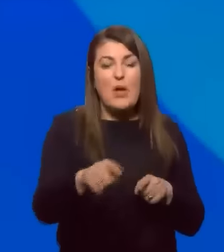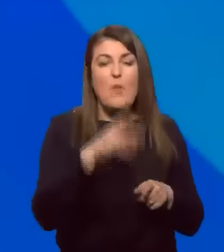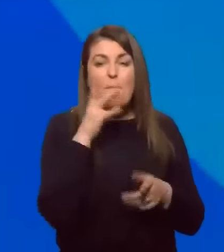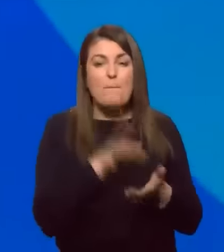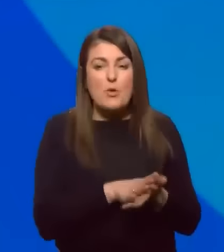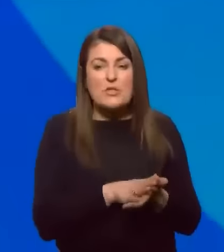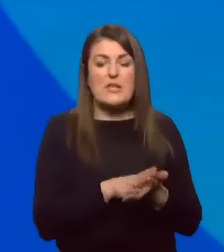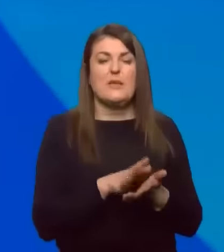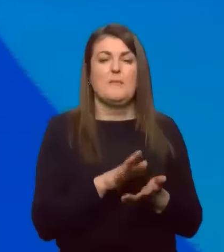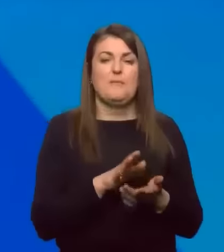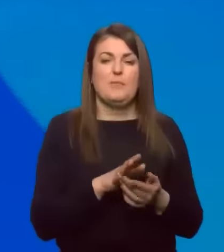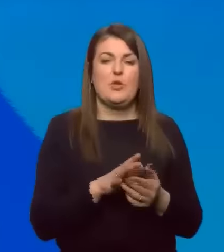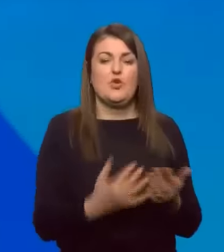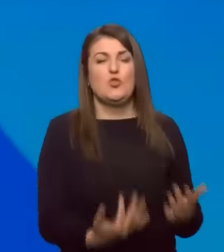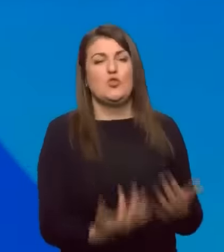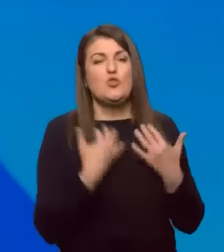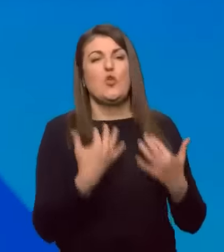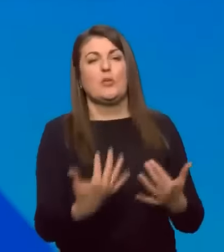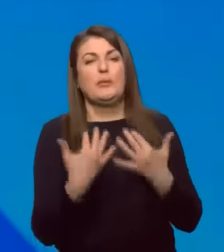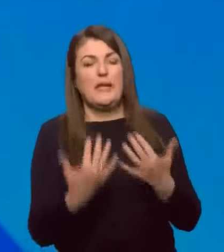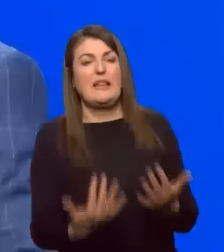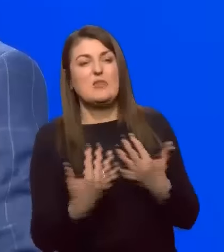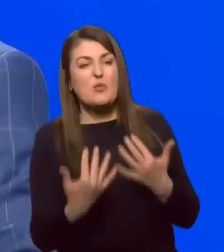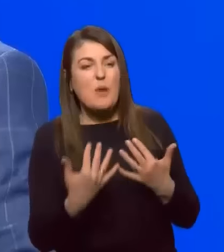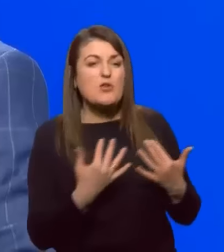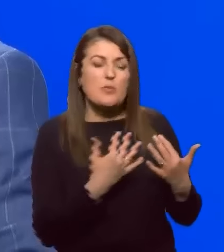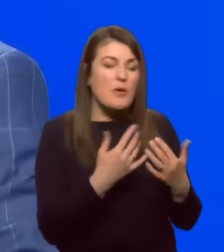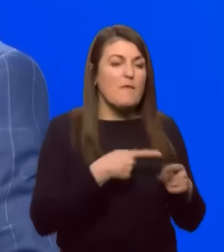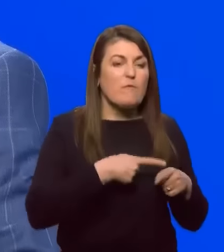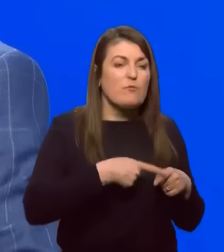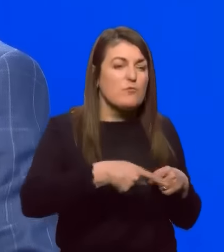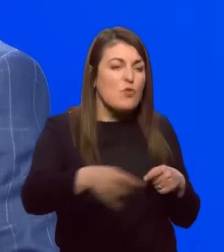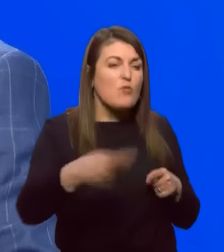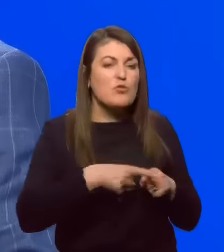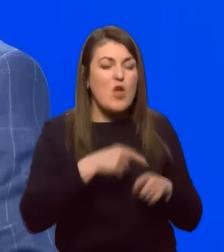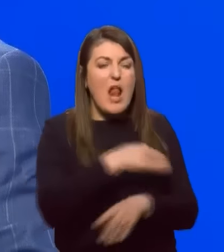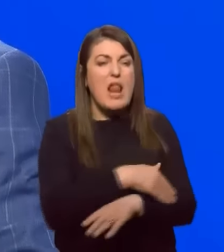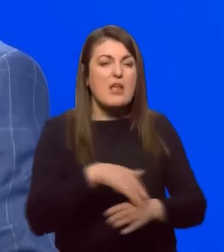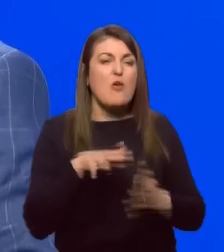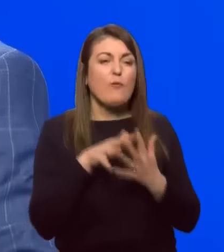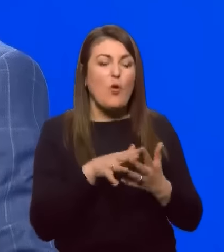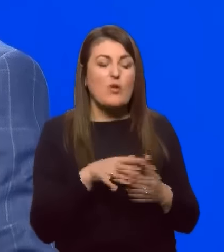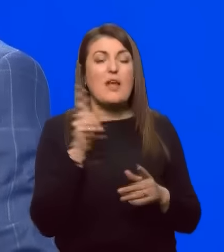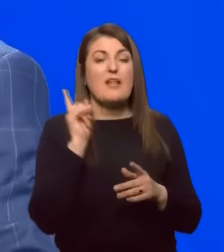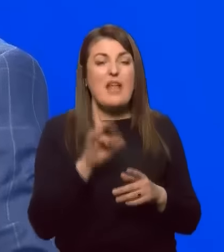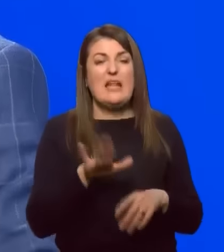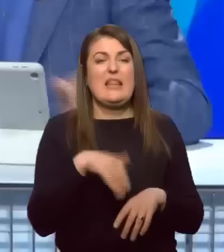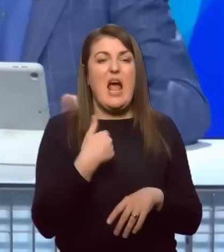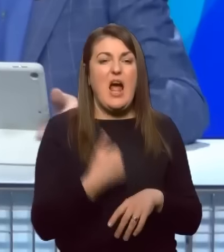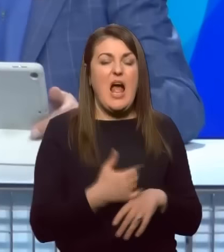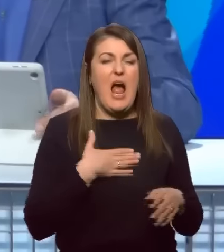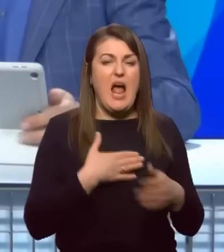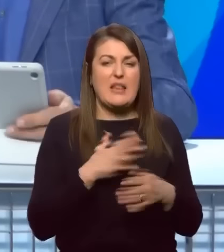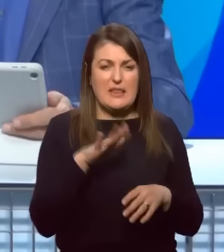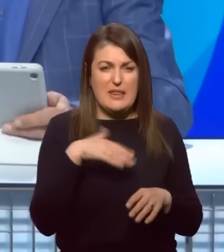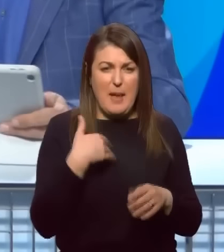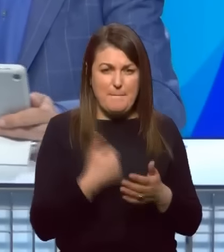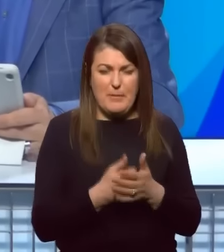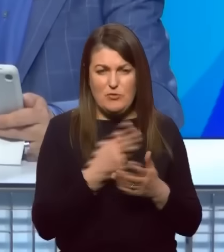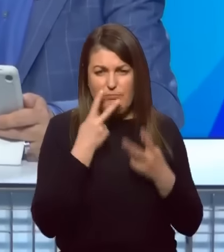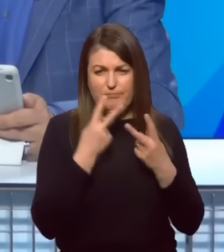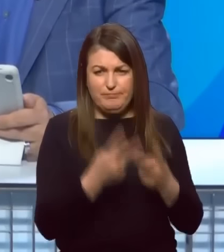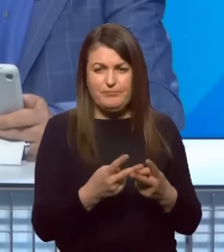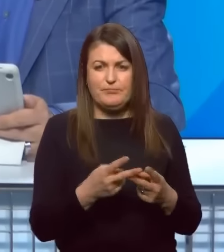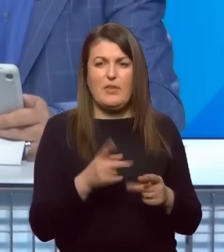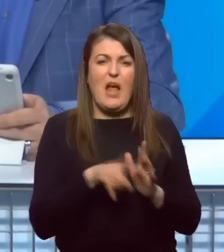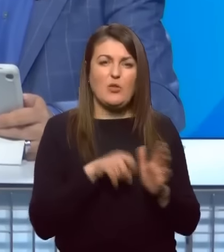Постійно ось штурмовими діями, наступаючими діями вздовж цього лінії фронту. Найголовніше, найбільший акцент вони роблять